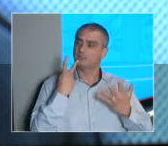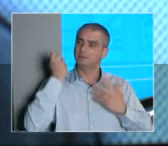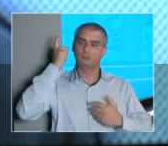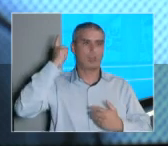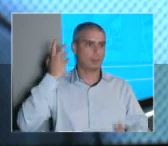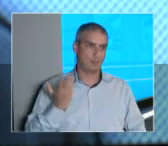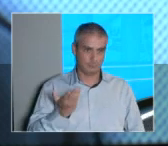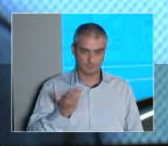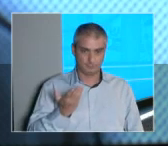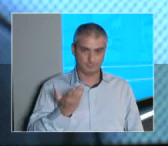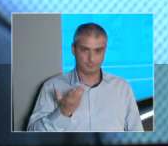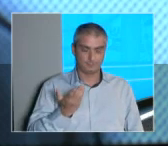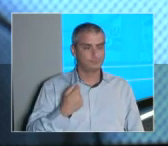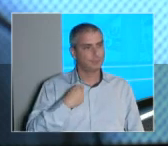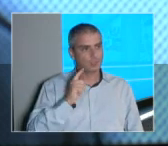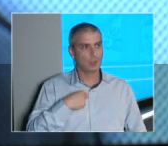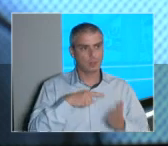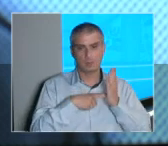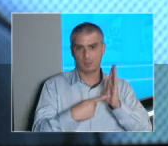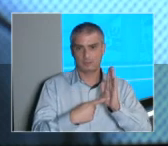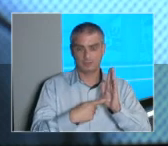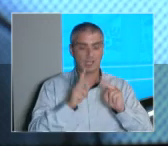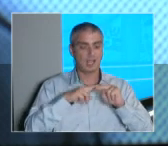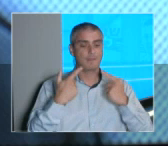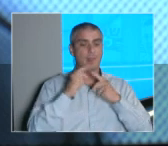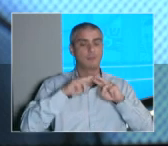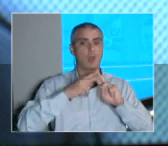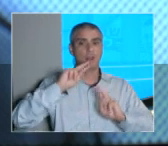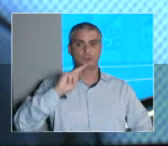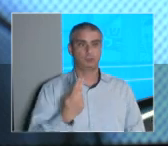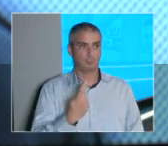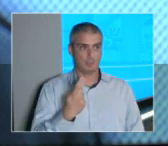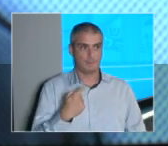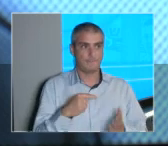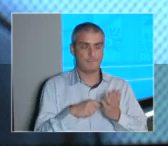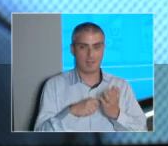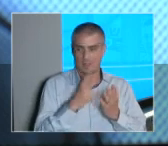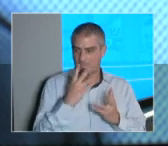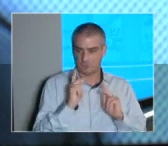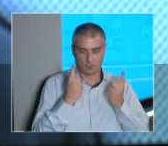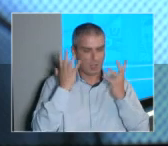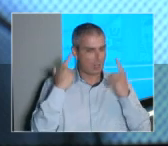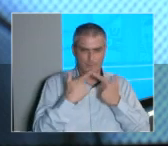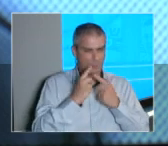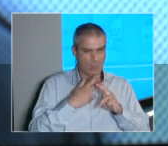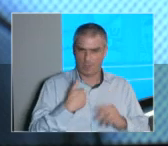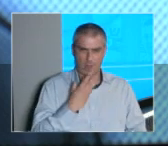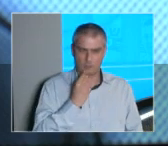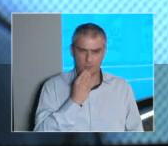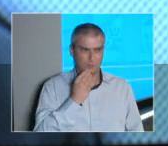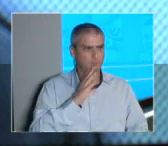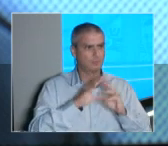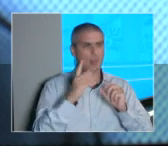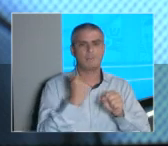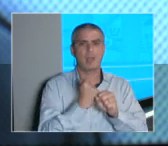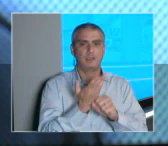האחרונות. ואני יכול להציג אותה כך, אחרי מלחמת העולם השנייה, בגלל מוראות המלחמה היא, לא רק לנו היהודים, אלא בכלל, מה שהיא